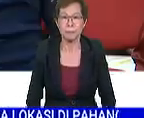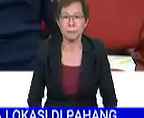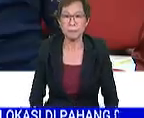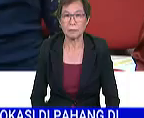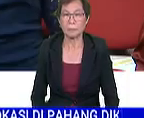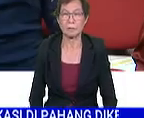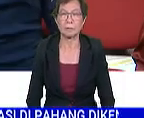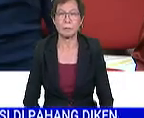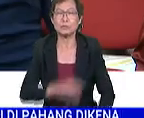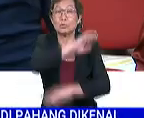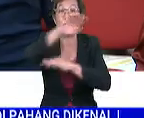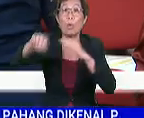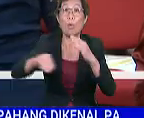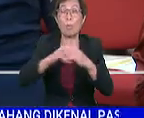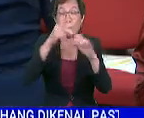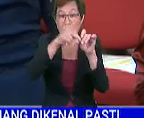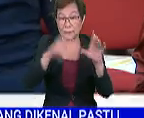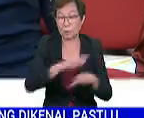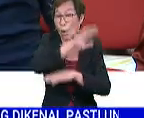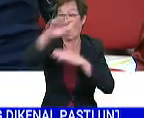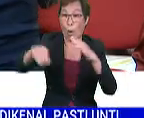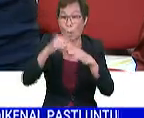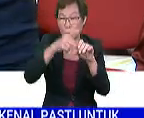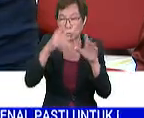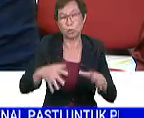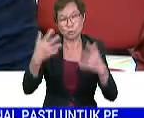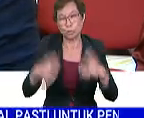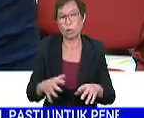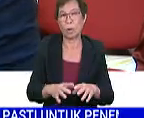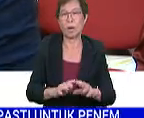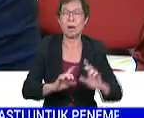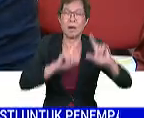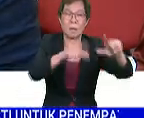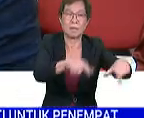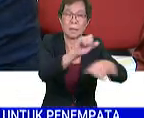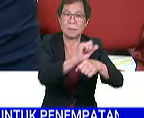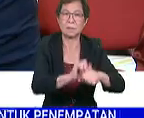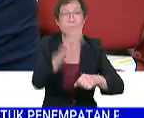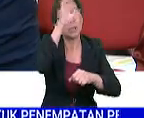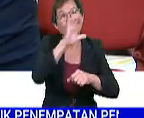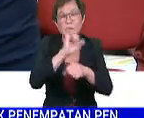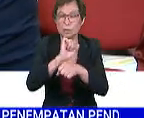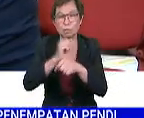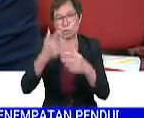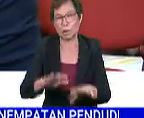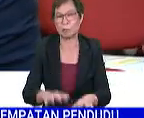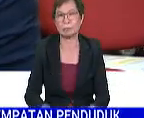perak kesemua peserta ini telah diik Pan k